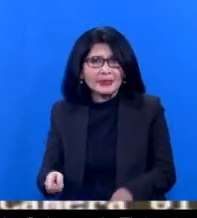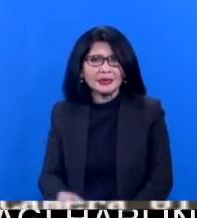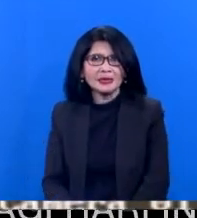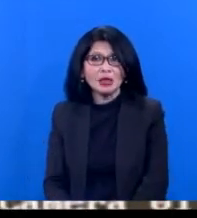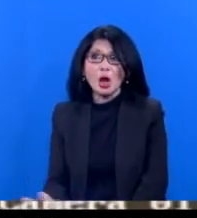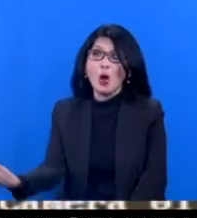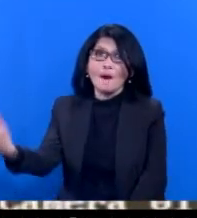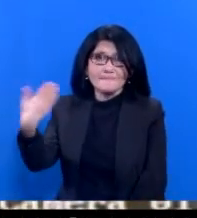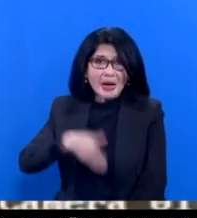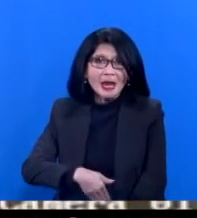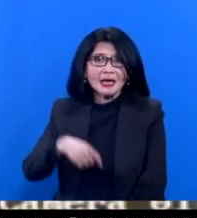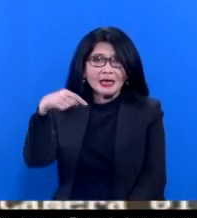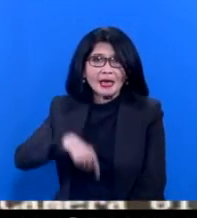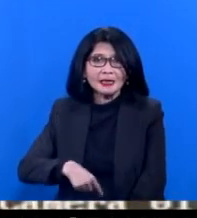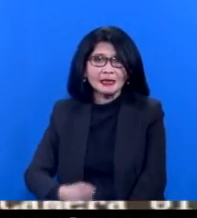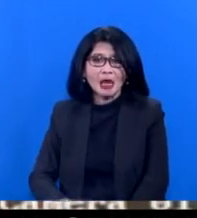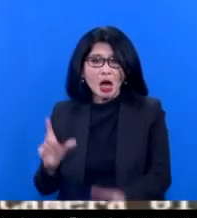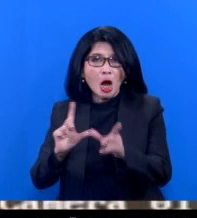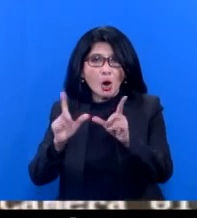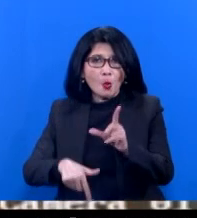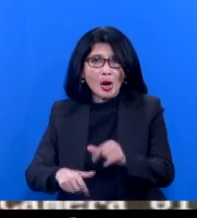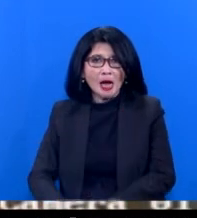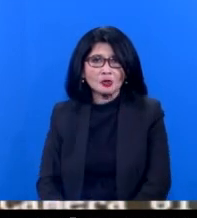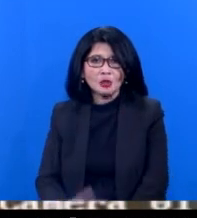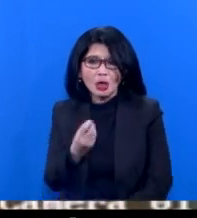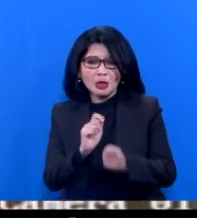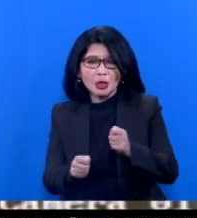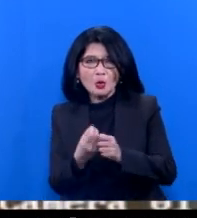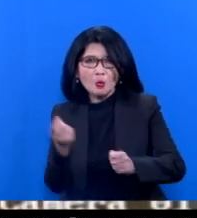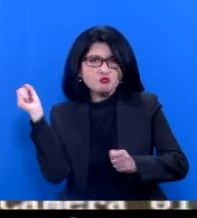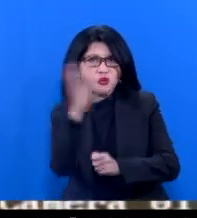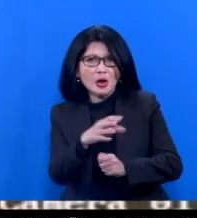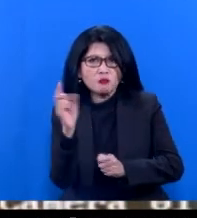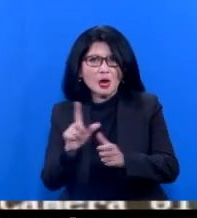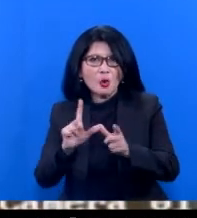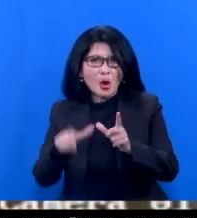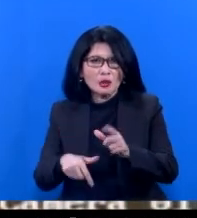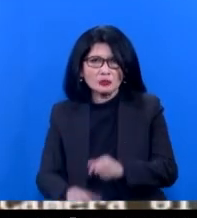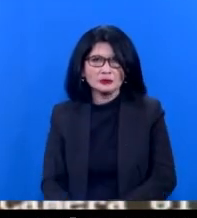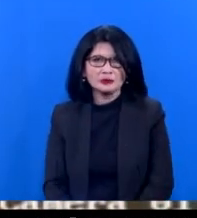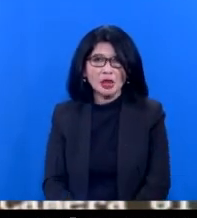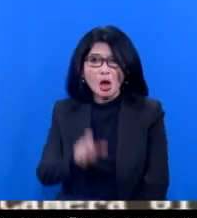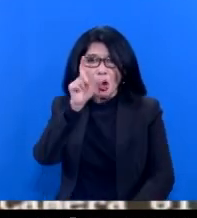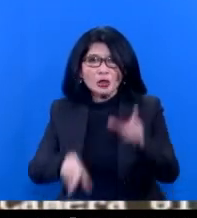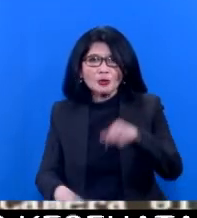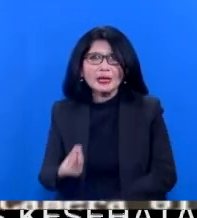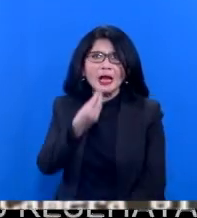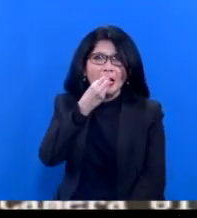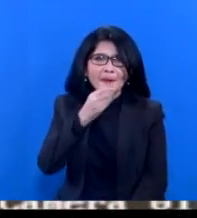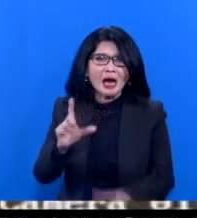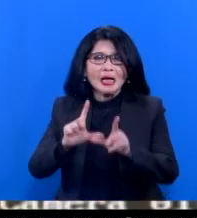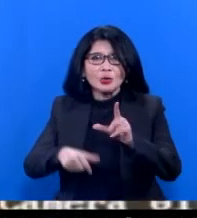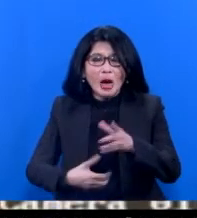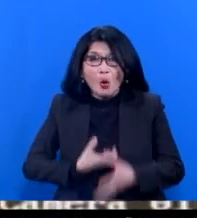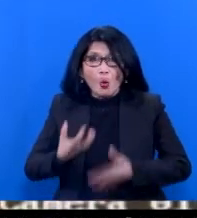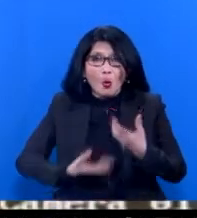kedua pelaku kembali mendatangi warung korban sambil melemparkan petasan ke arah warung sejumlah pengunjung yang sedang makan di warung